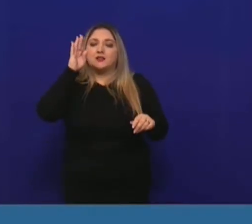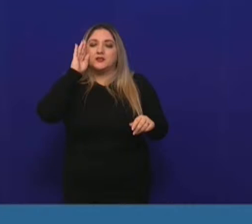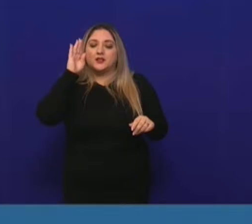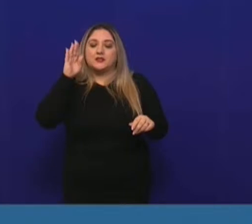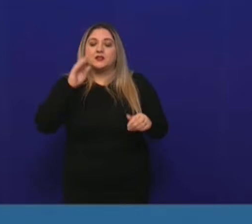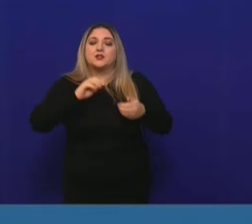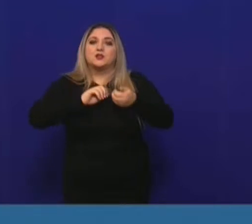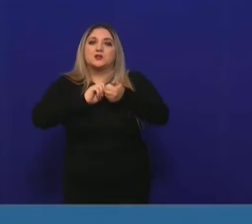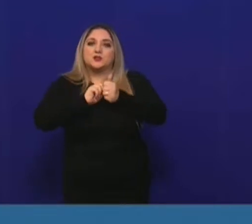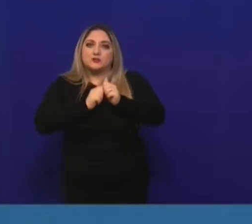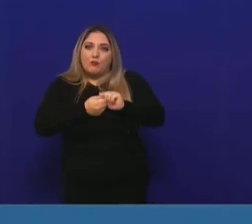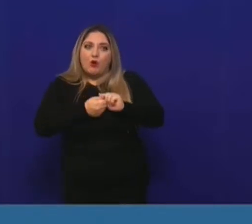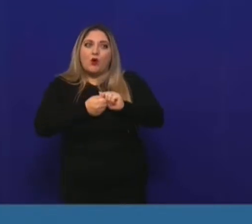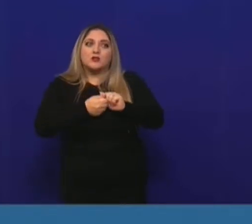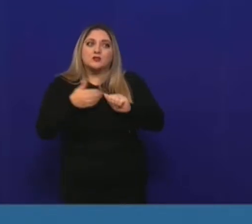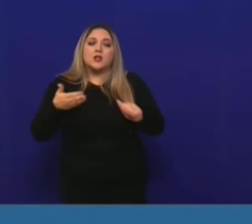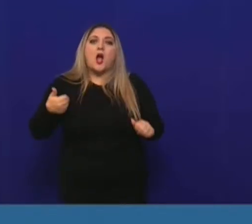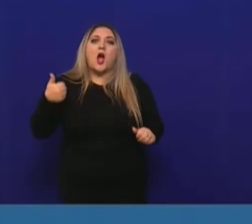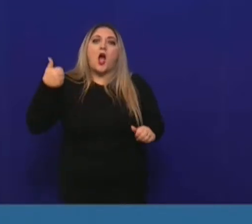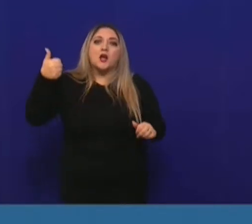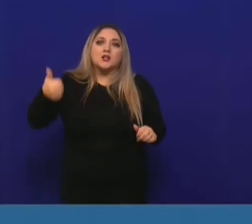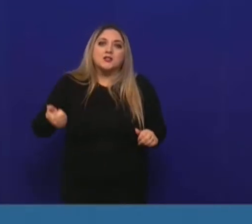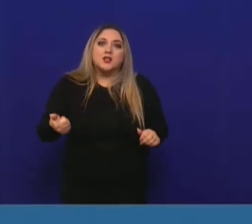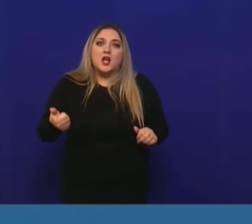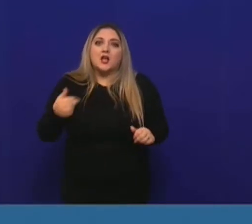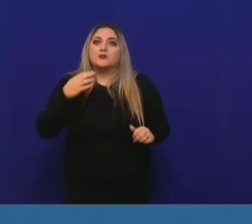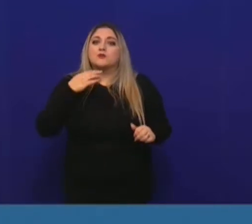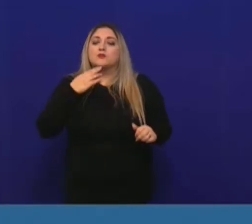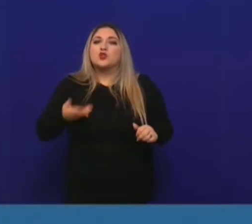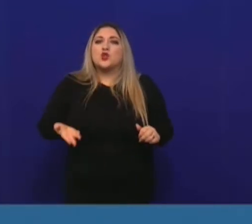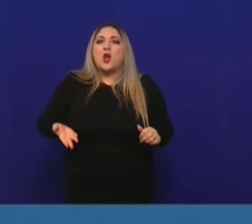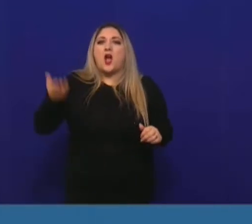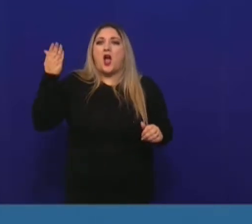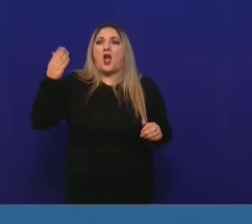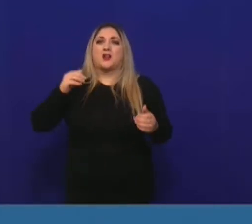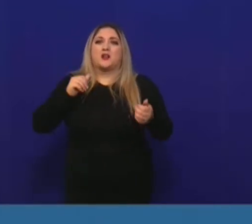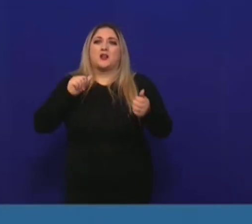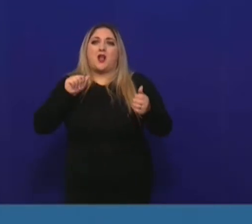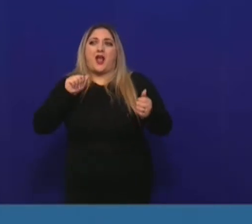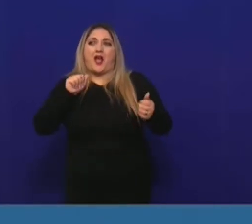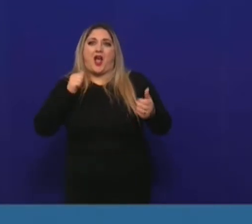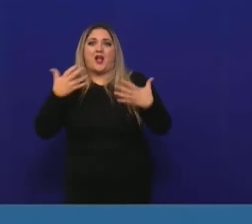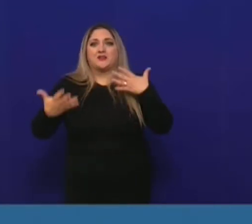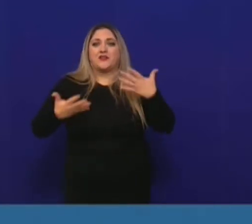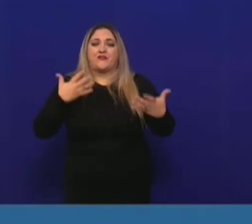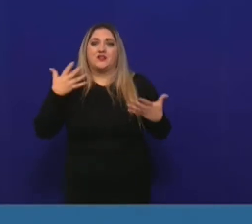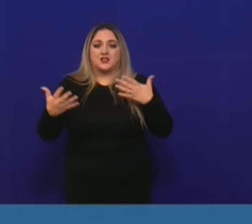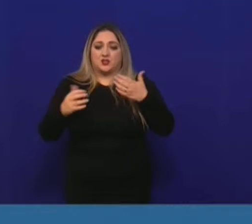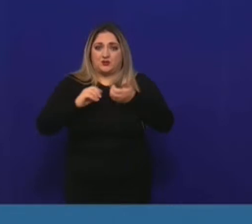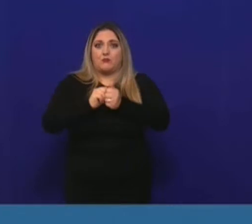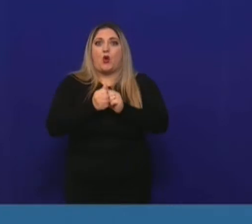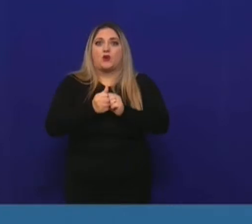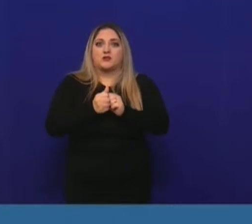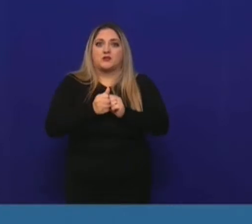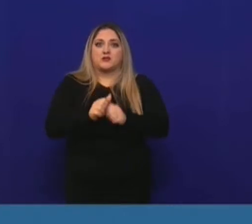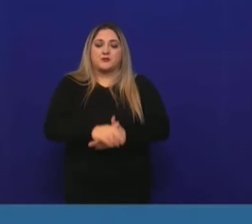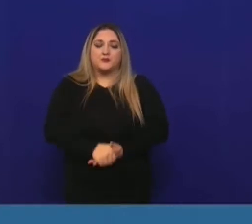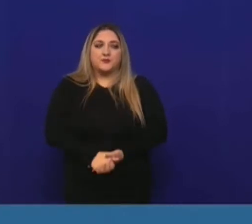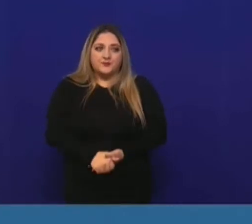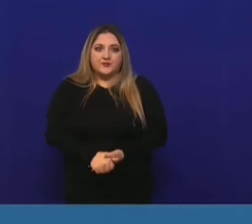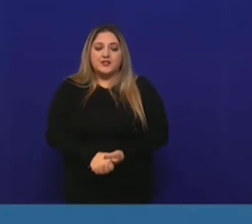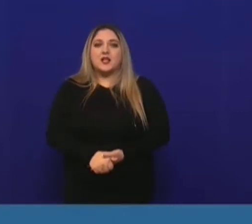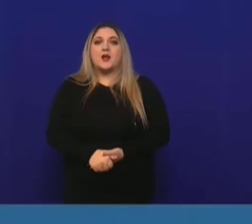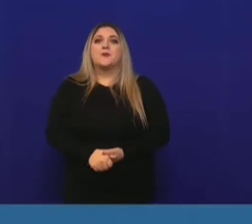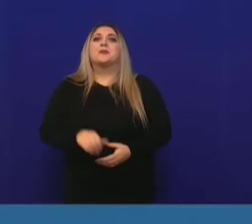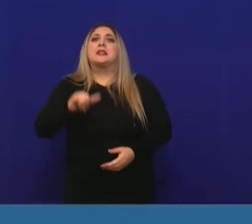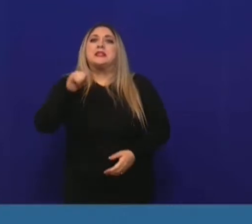sitwazzjonijiet fejn persuni jkunu qegħdin jagħmlu dak il-high impact physical activity. Fuq il-COVID u każijiet